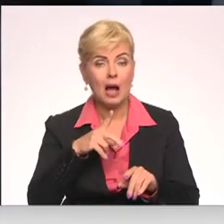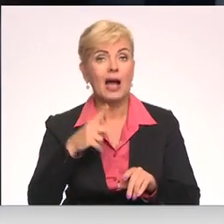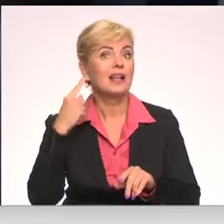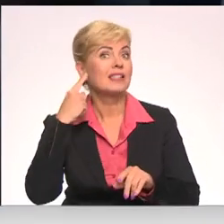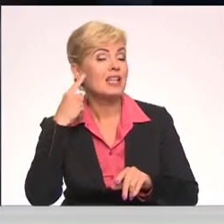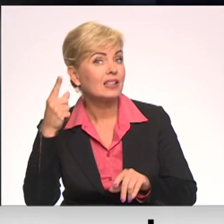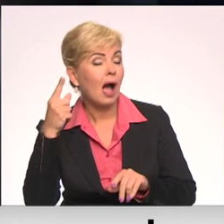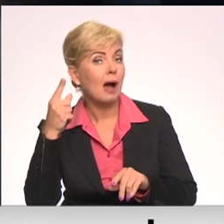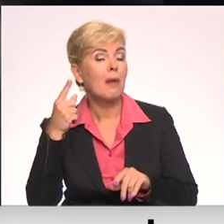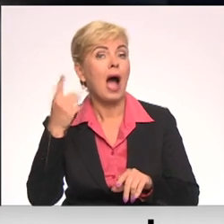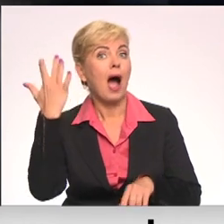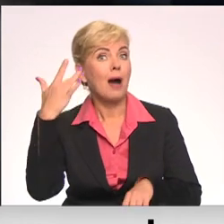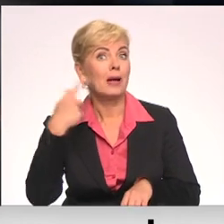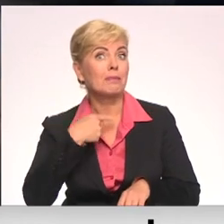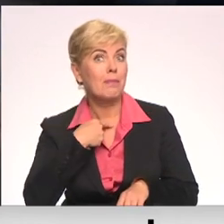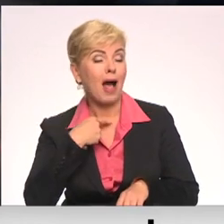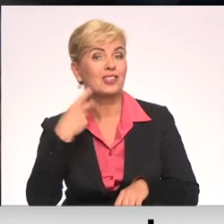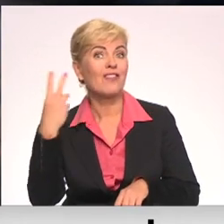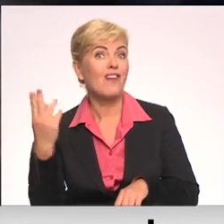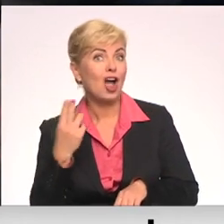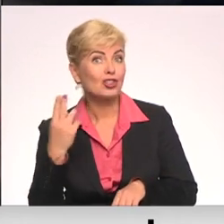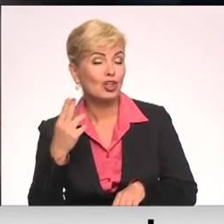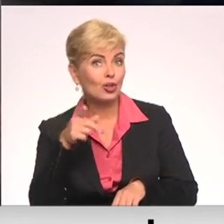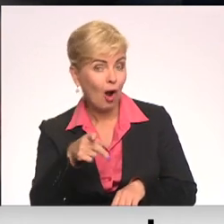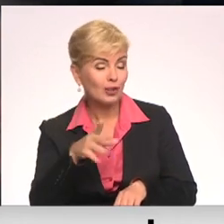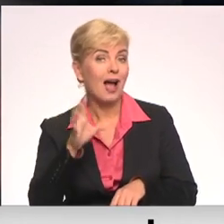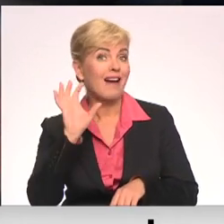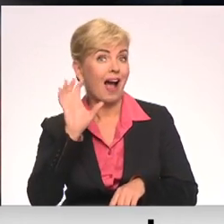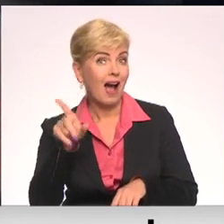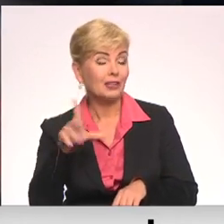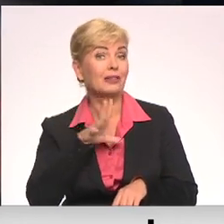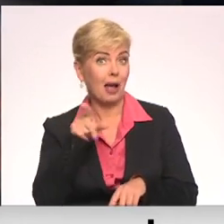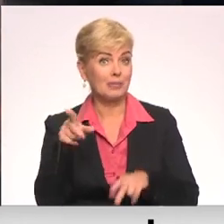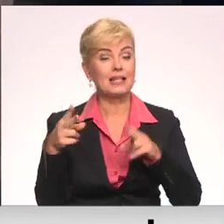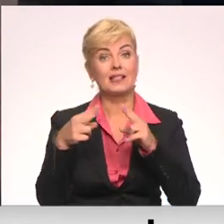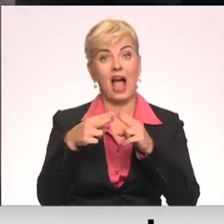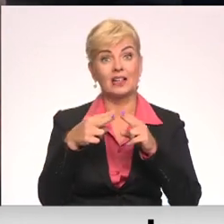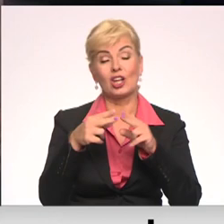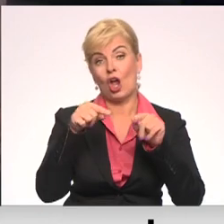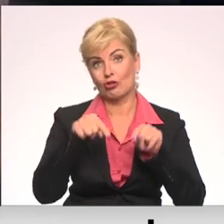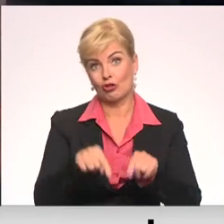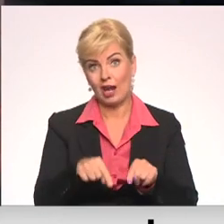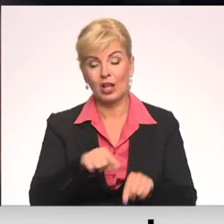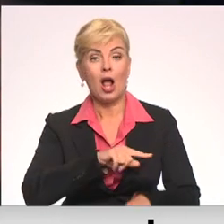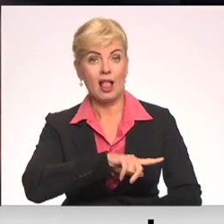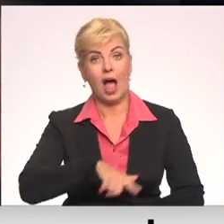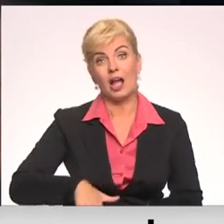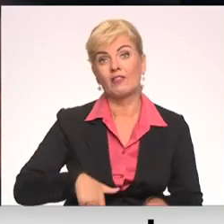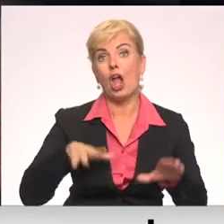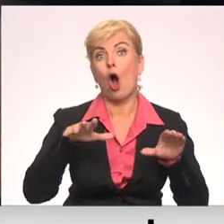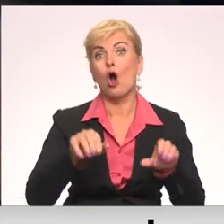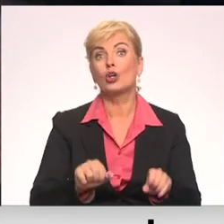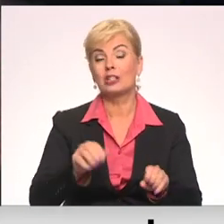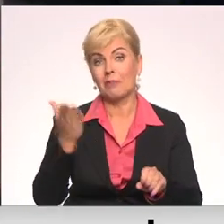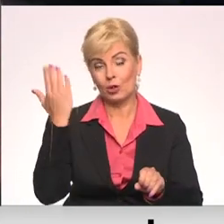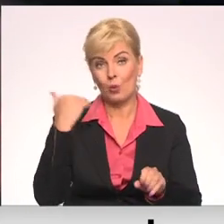balsi no Vašingtonas. Un tā bija tā saziņā, ko mēs šeit, Latvijā, okupācijas